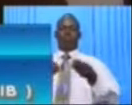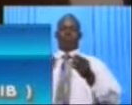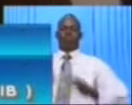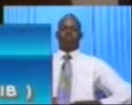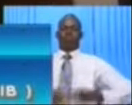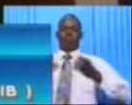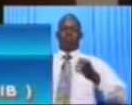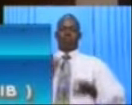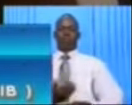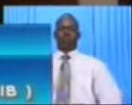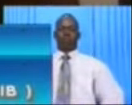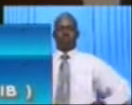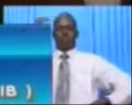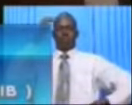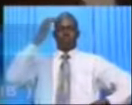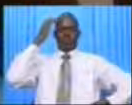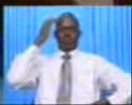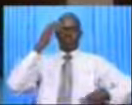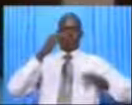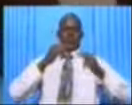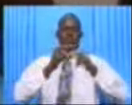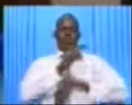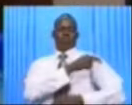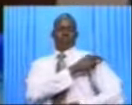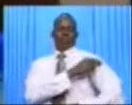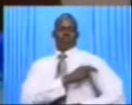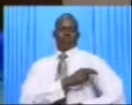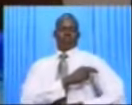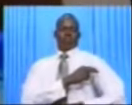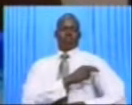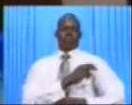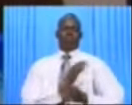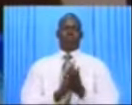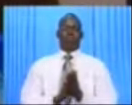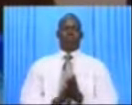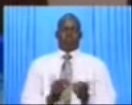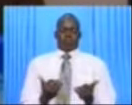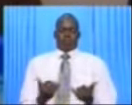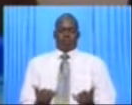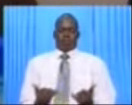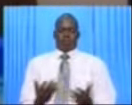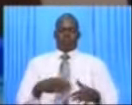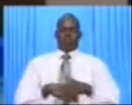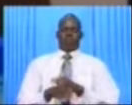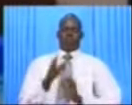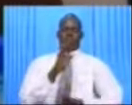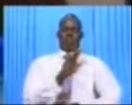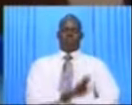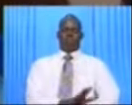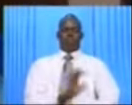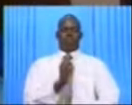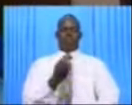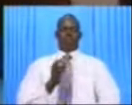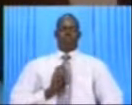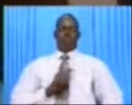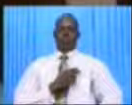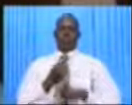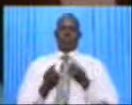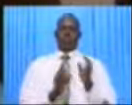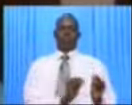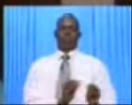enfants qui sont malades au niveau de l'hôpital Sanou-Sourou. Et maintenant, dans la soirée, nous allons organiser